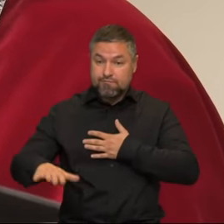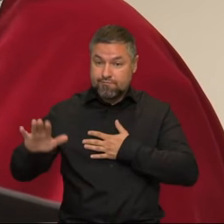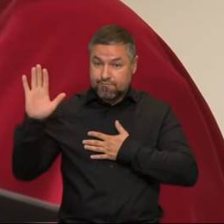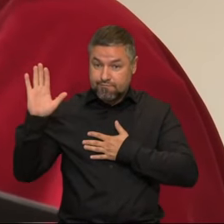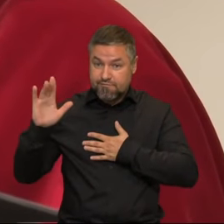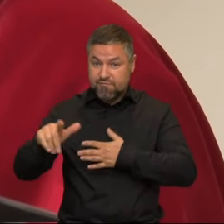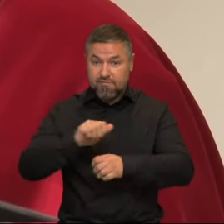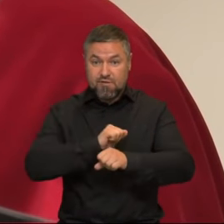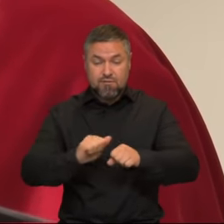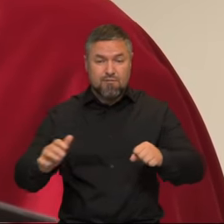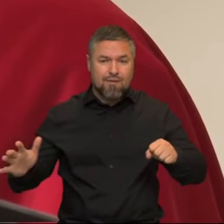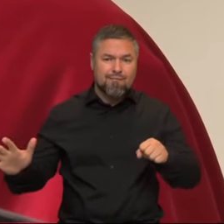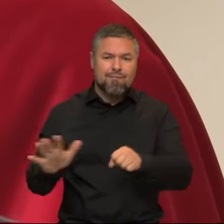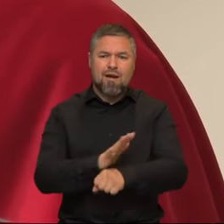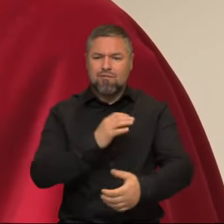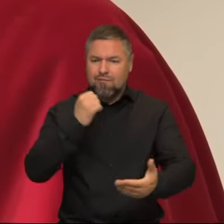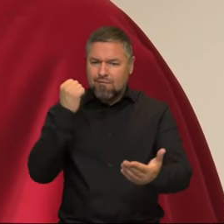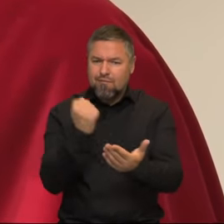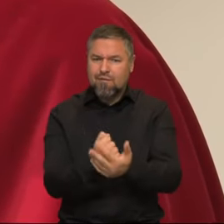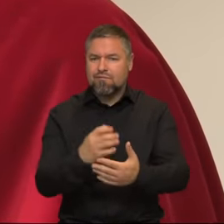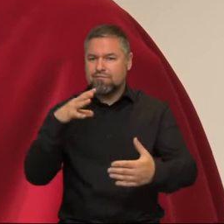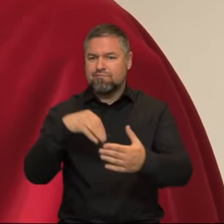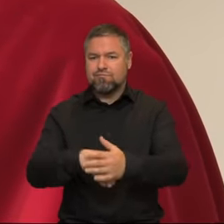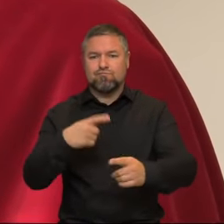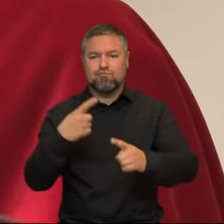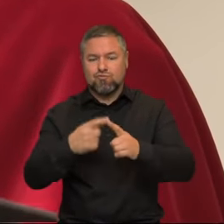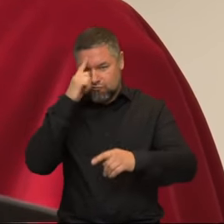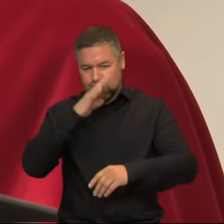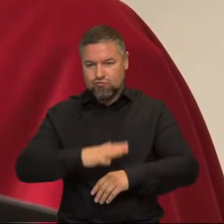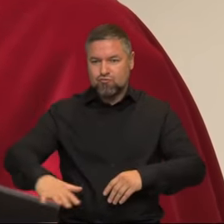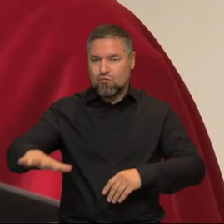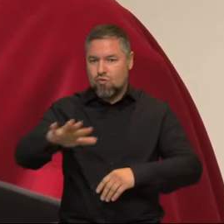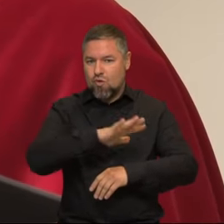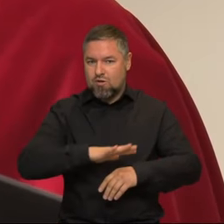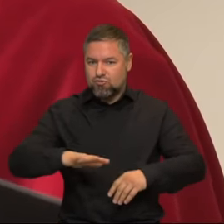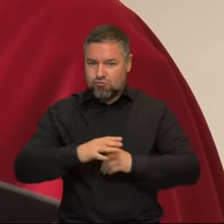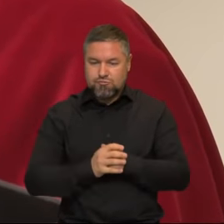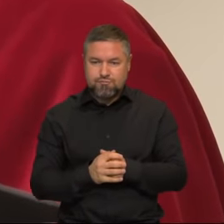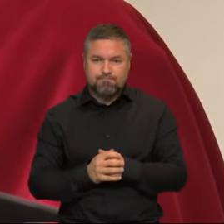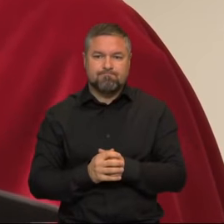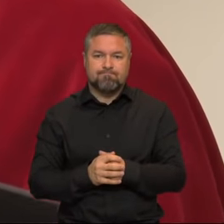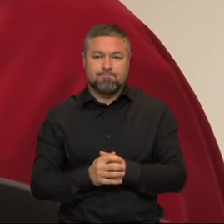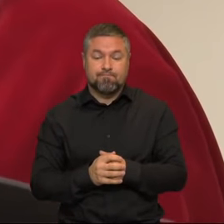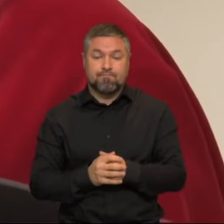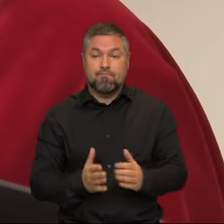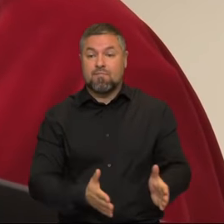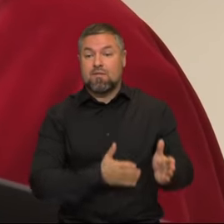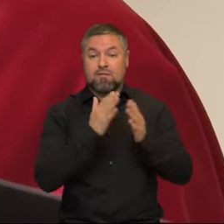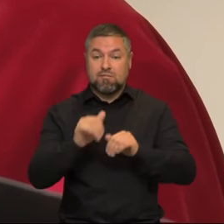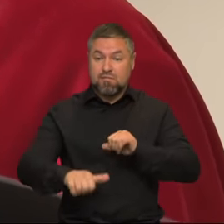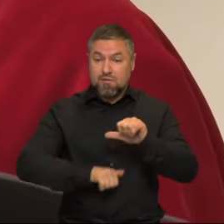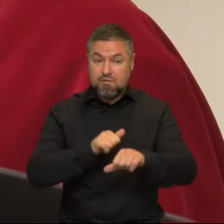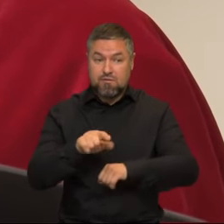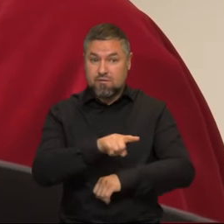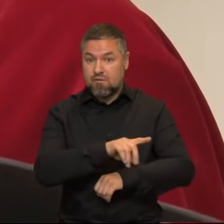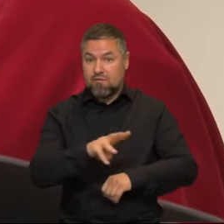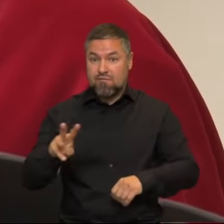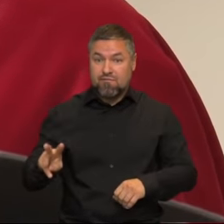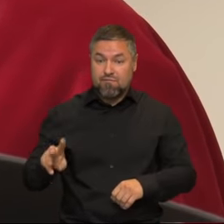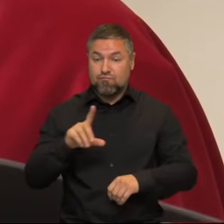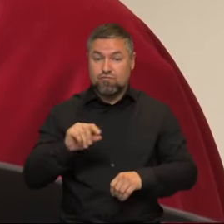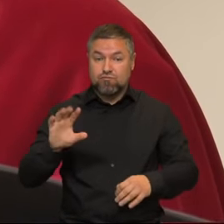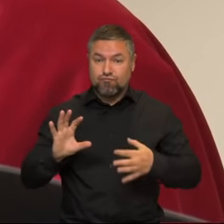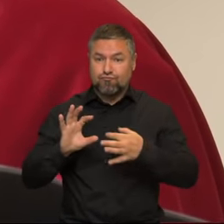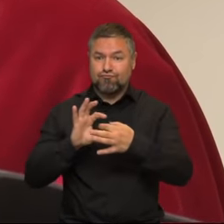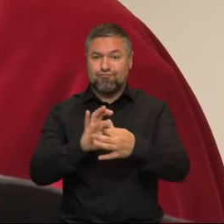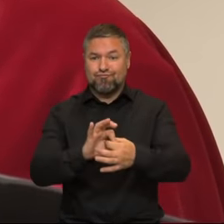ślubowanie, stajecie się pełnoprawnymi członkami jej społeczności akademickiej. Przez kolejne lata wasz los związany